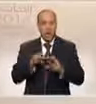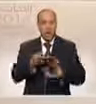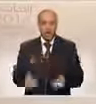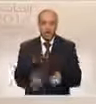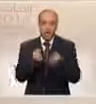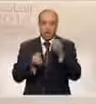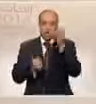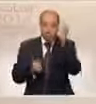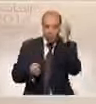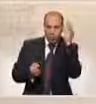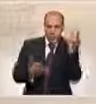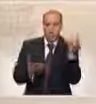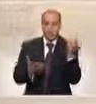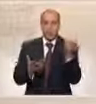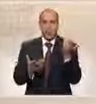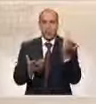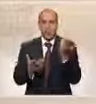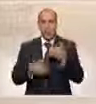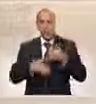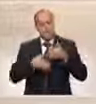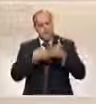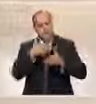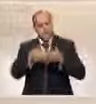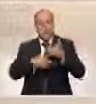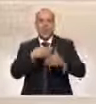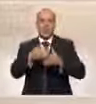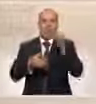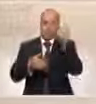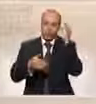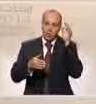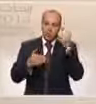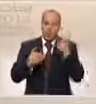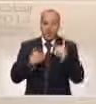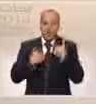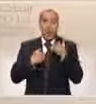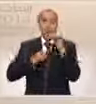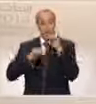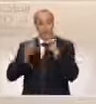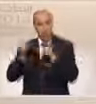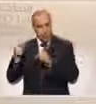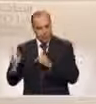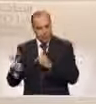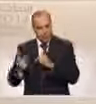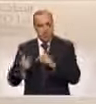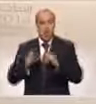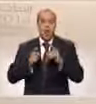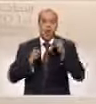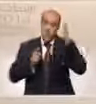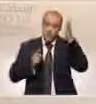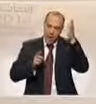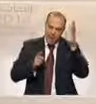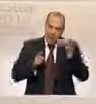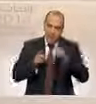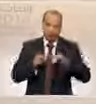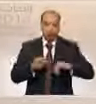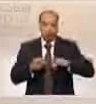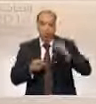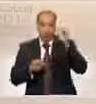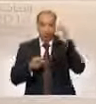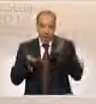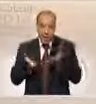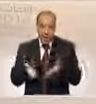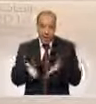وعلى المضي بها نحو التقدم نحو الديمقراطيه نحو الامل شباب تونس اليوم